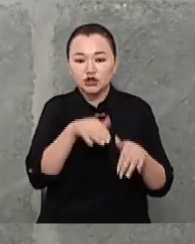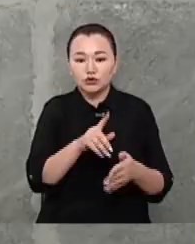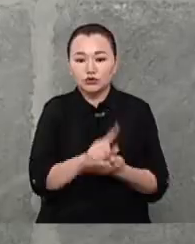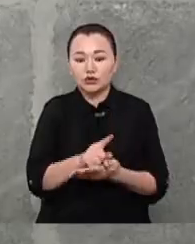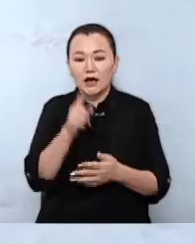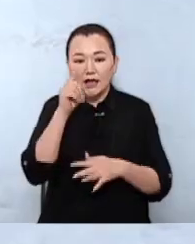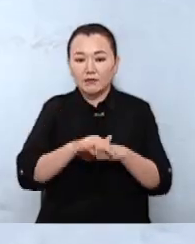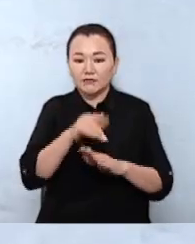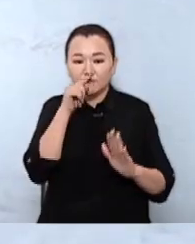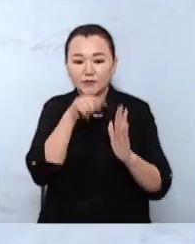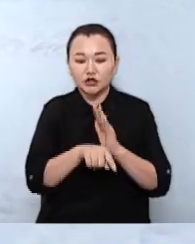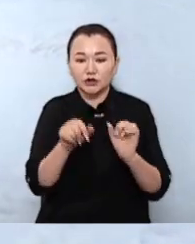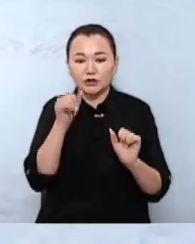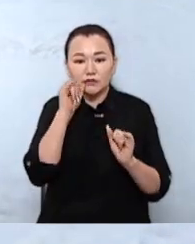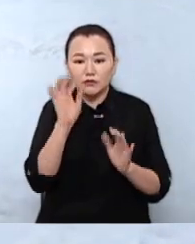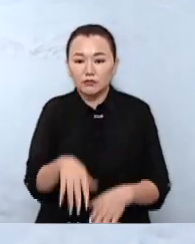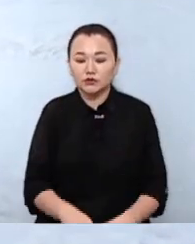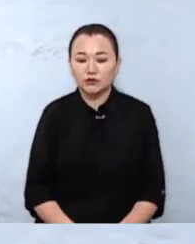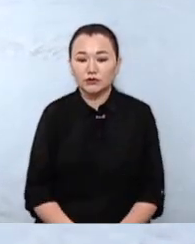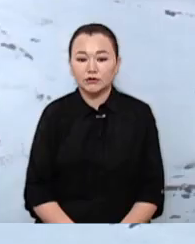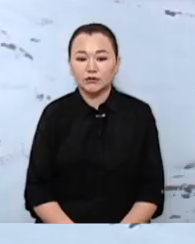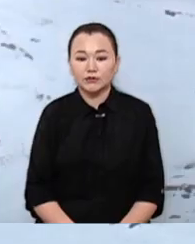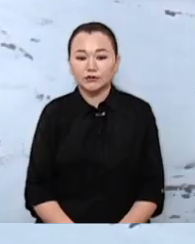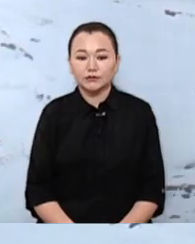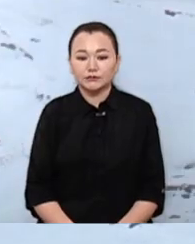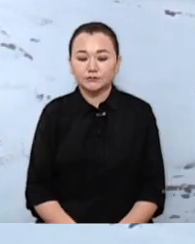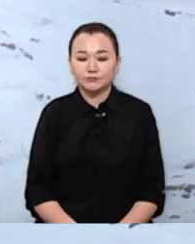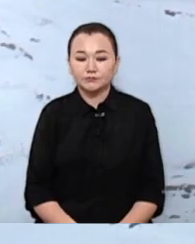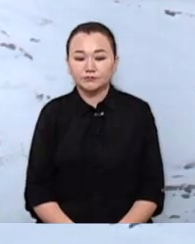не может. Людмила Батюшкина, Ирина Ненашева, Информбюро, Карагандинская область.